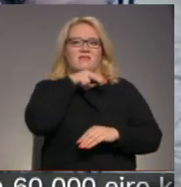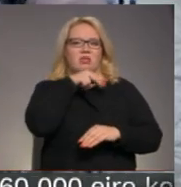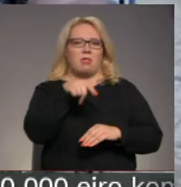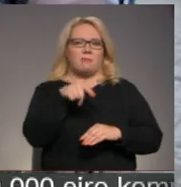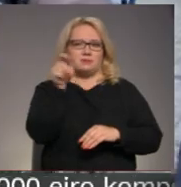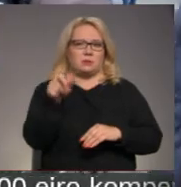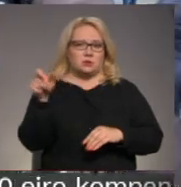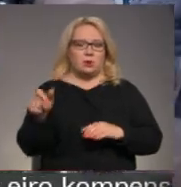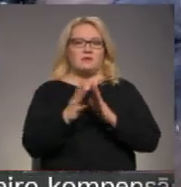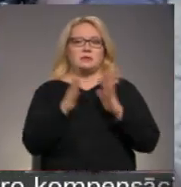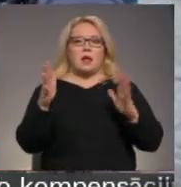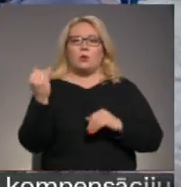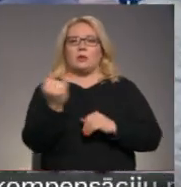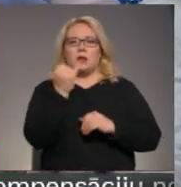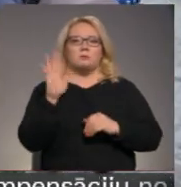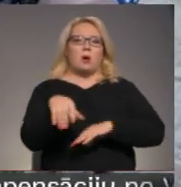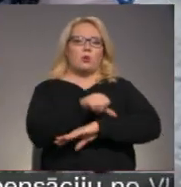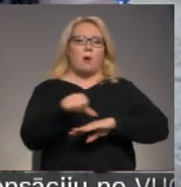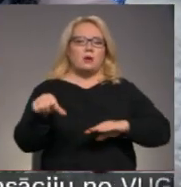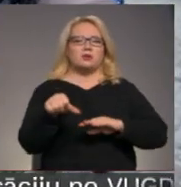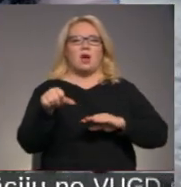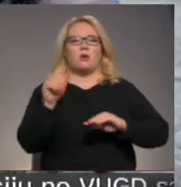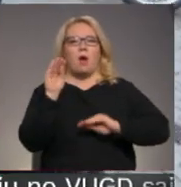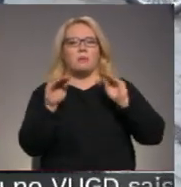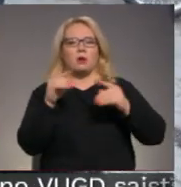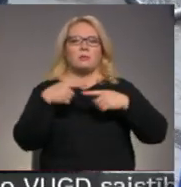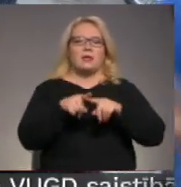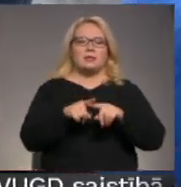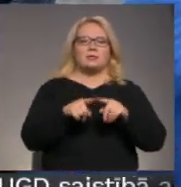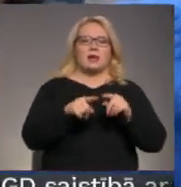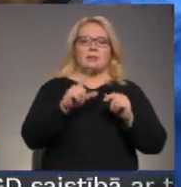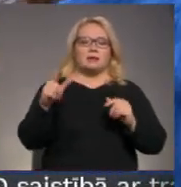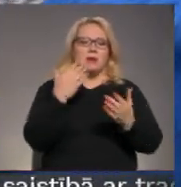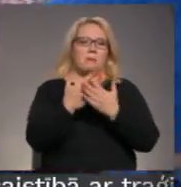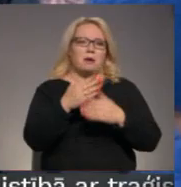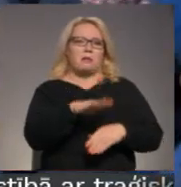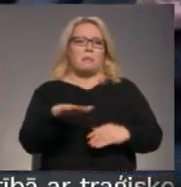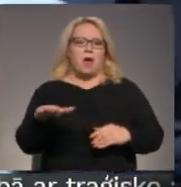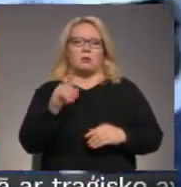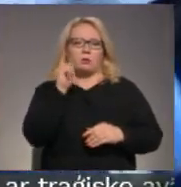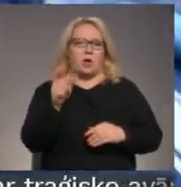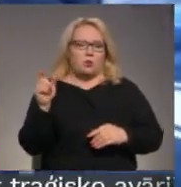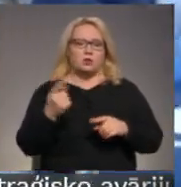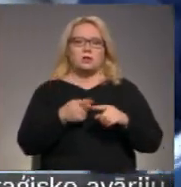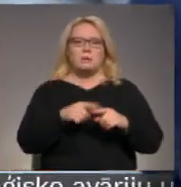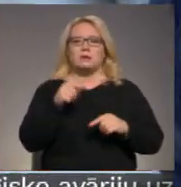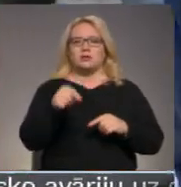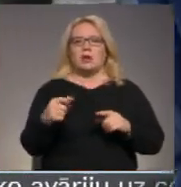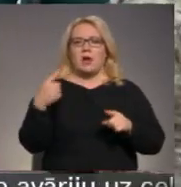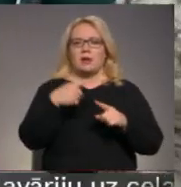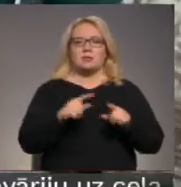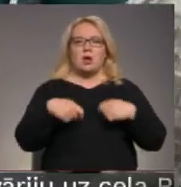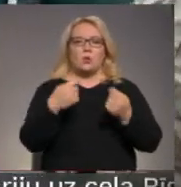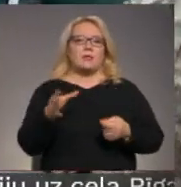pilsoņi. Vislielāko interesi par robežsargu aprīkojumu un tehniskajiem līdzekļiem izrāda bērni un jaunieši, jo īpaši tāpēc, ka šajā reizē